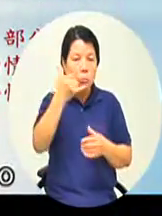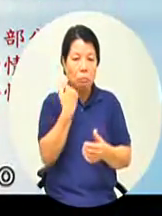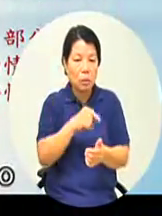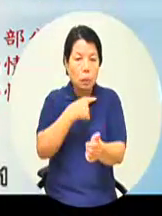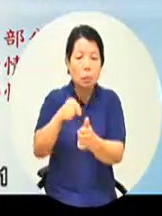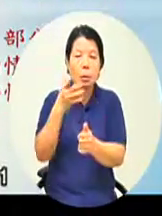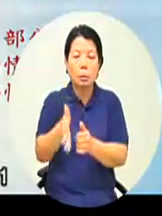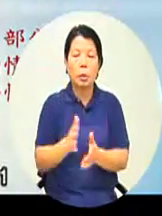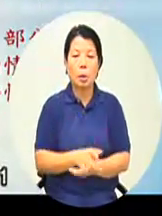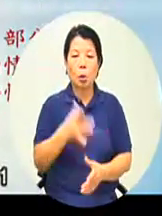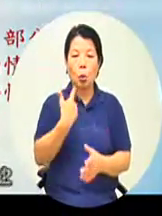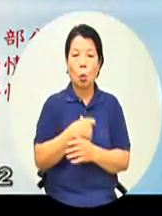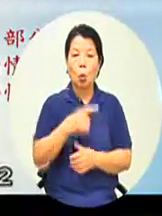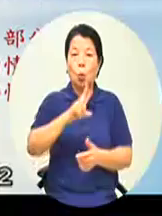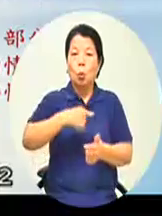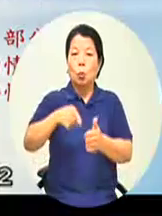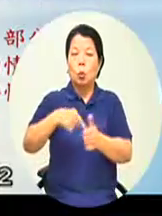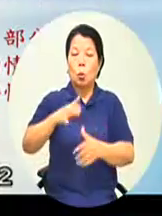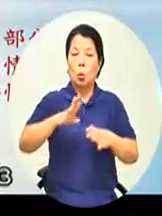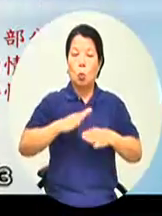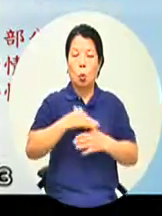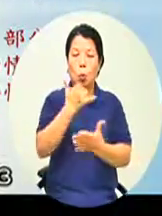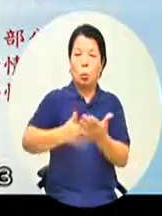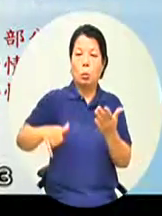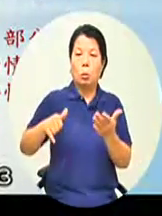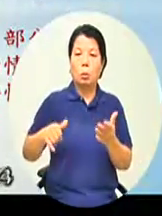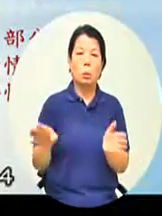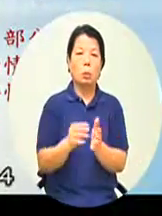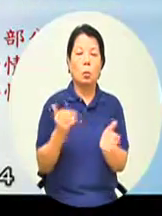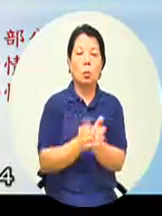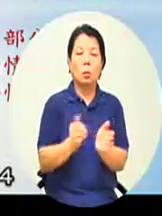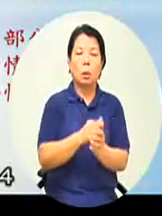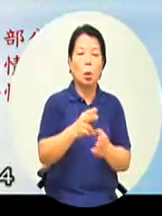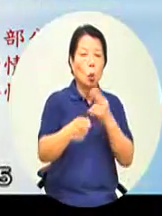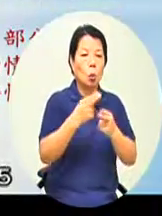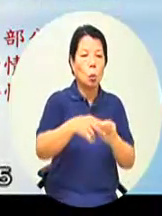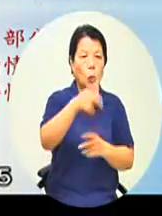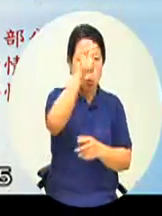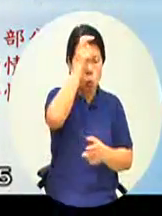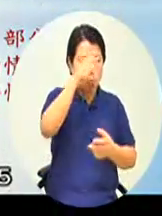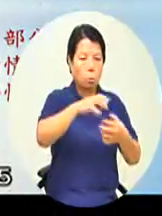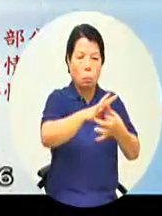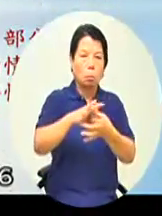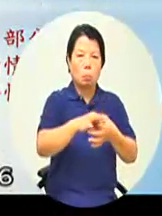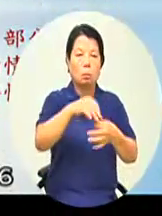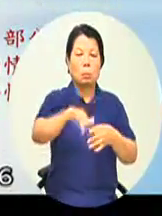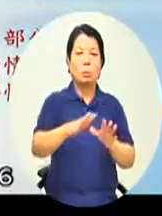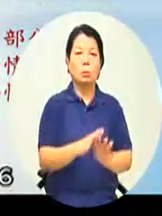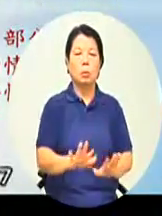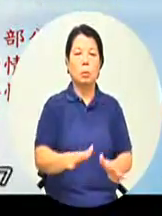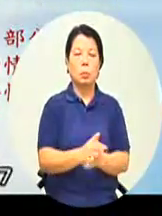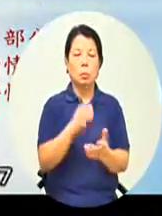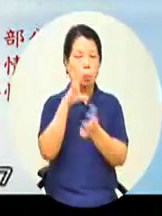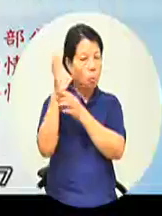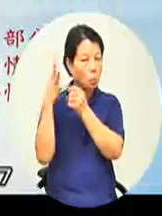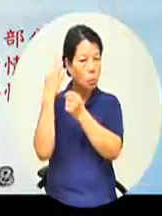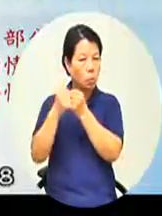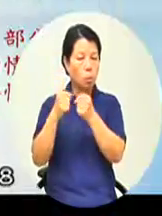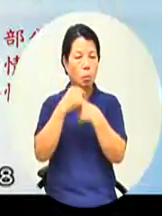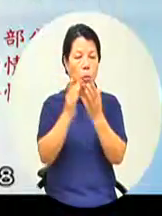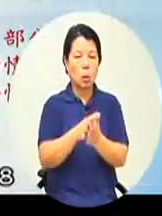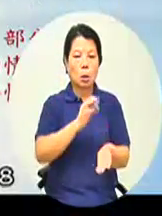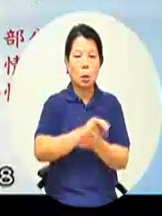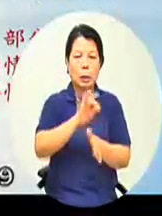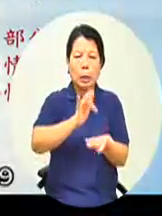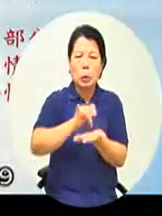那少了教官以后，以后学校跟警察的合作的方式是怎么做的？哦，那近年来、哦、我们都知道在这个滥用的情